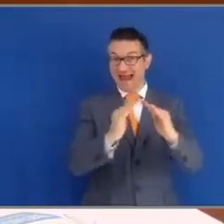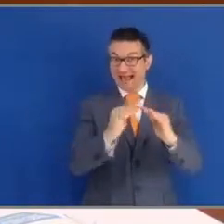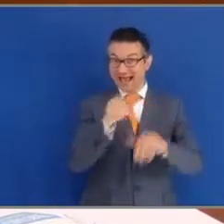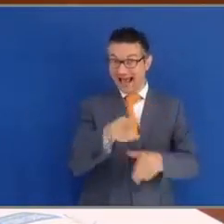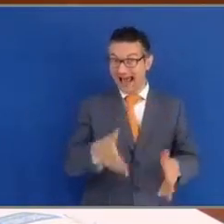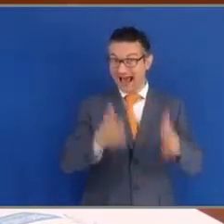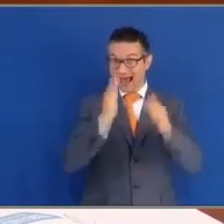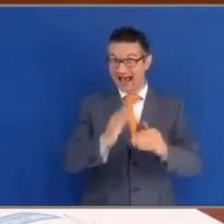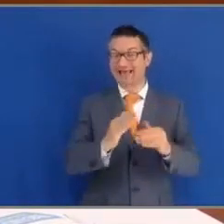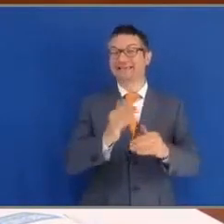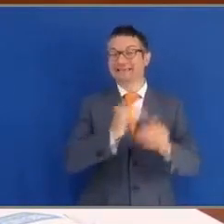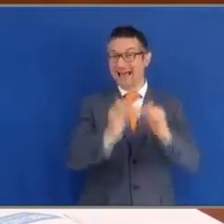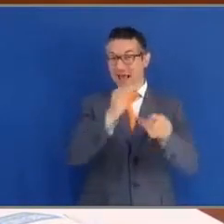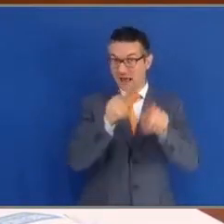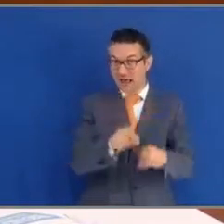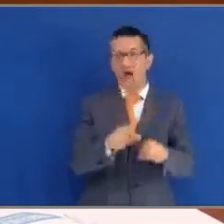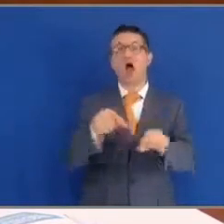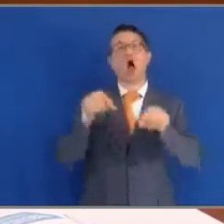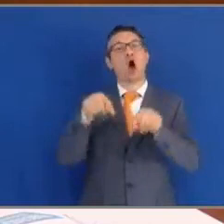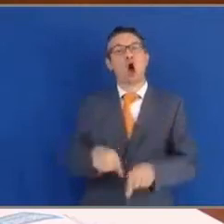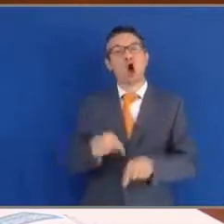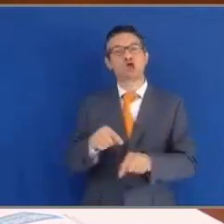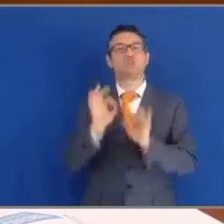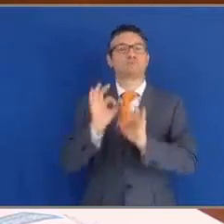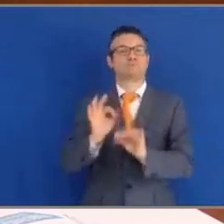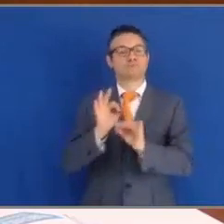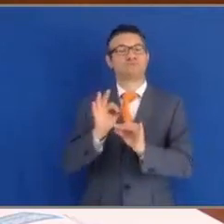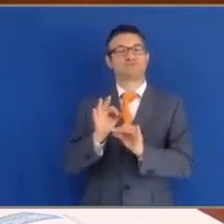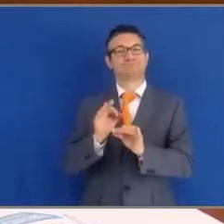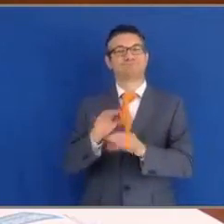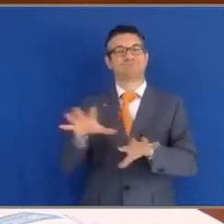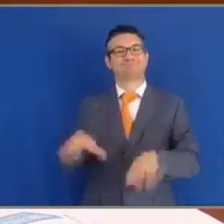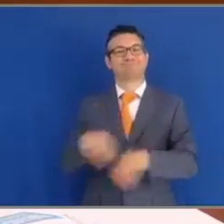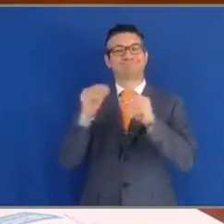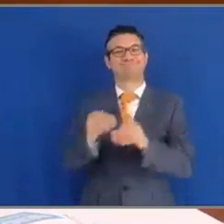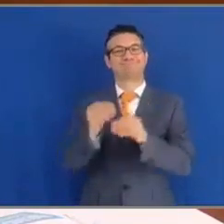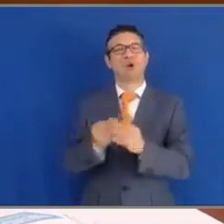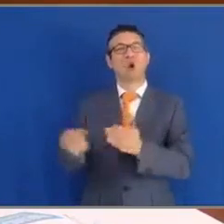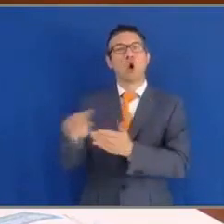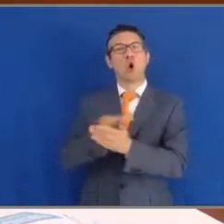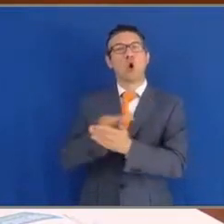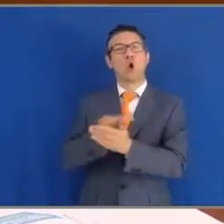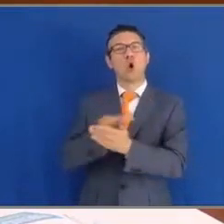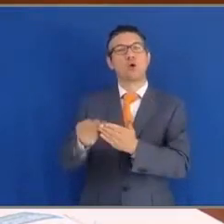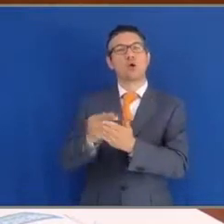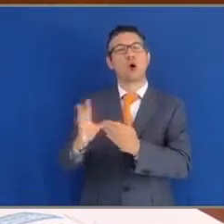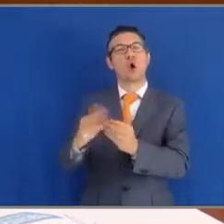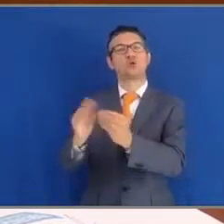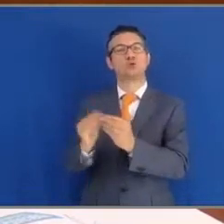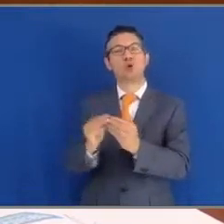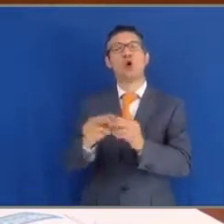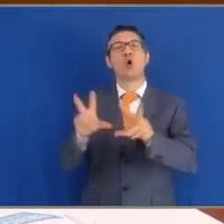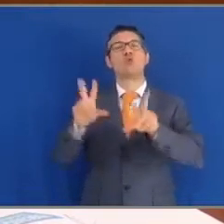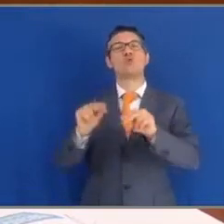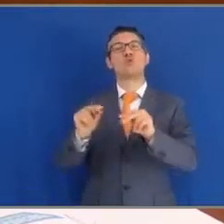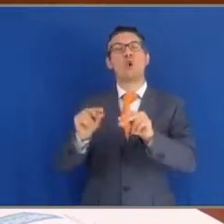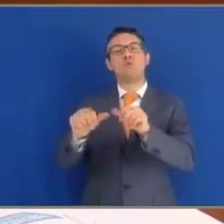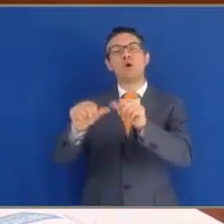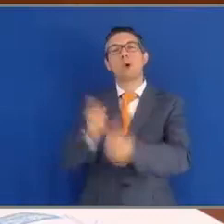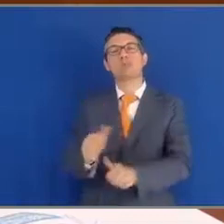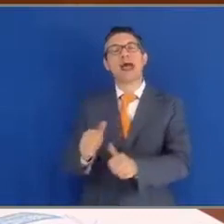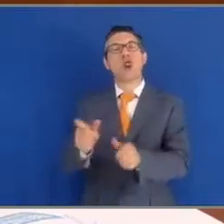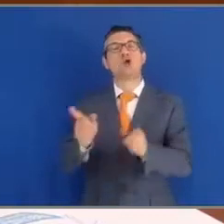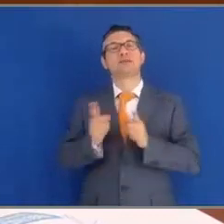la scommessa per l'inizio della costruzione del nuovo modello di difesa del diritto alla salute dopo